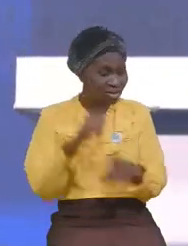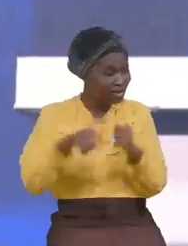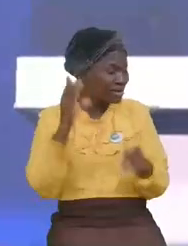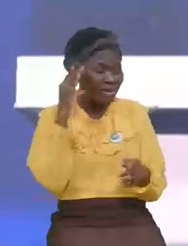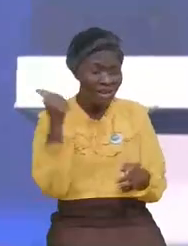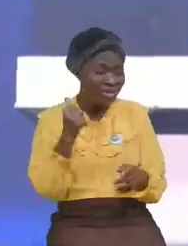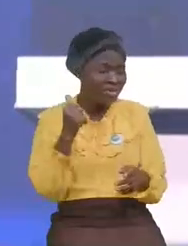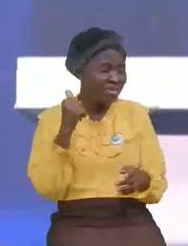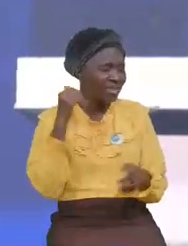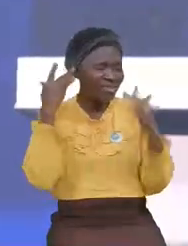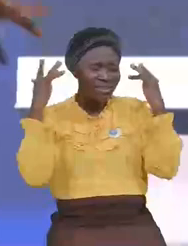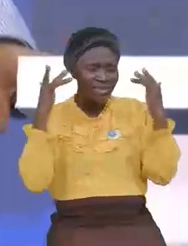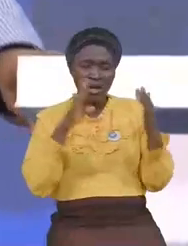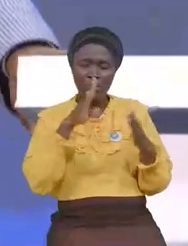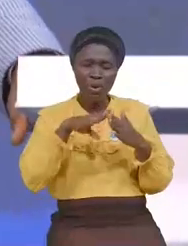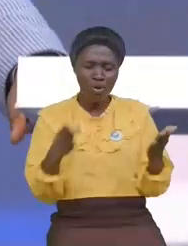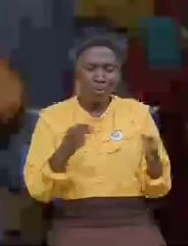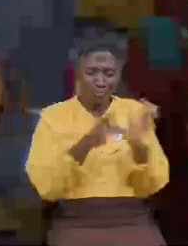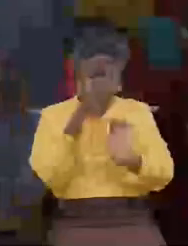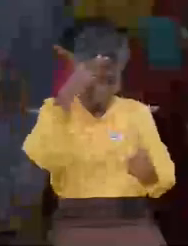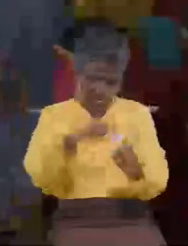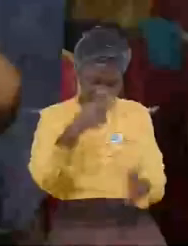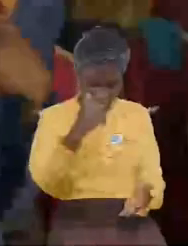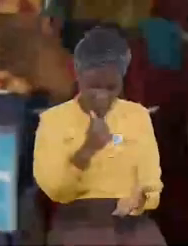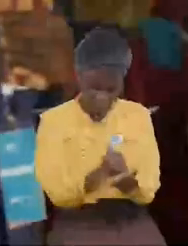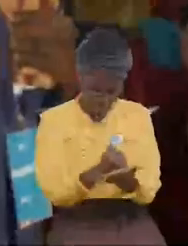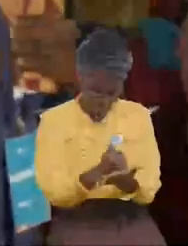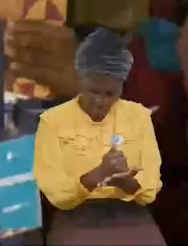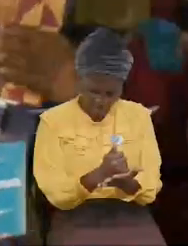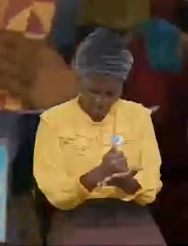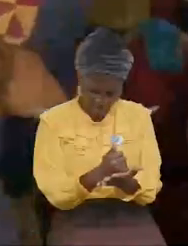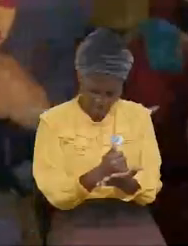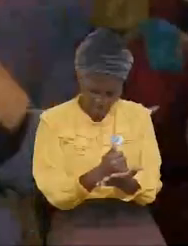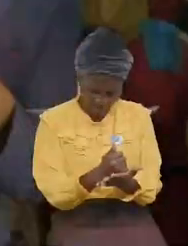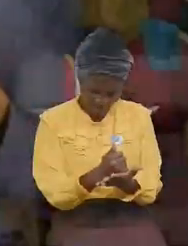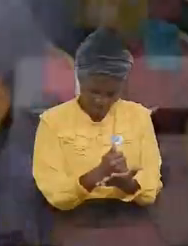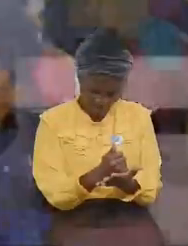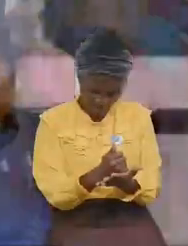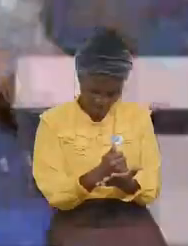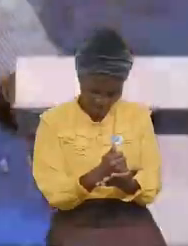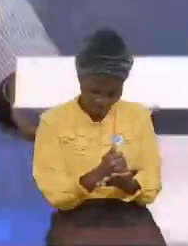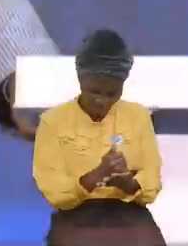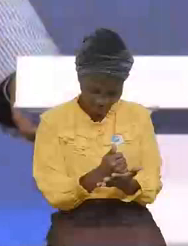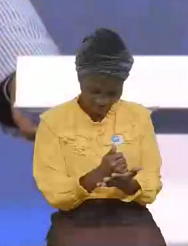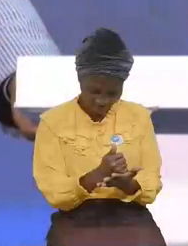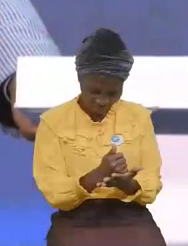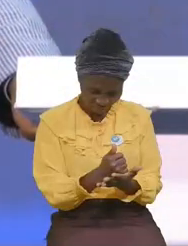Que les oreilles sourdes s'ouvrent et entendent au nom de